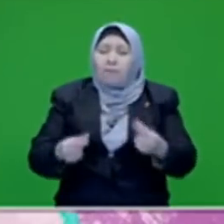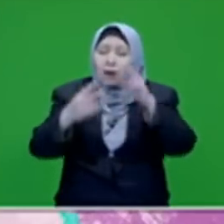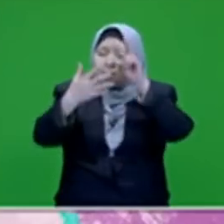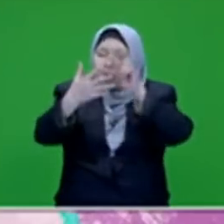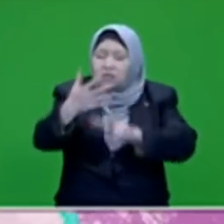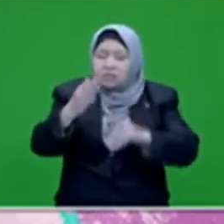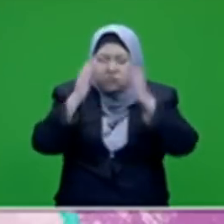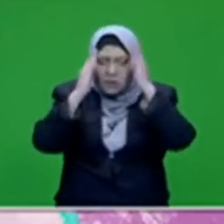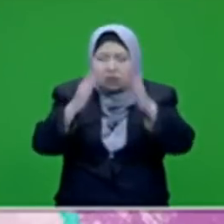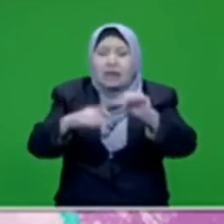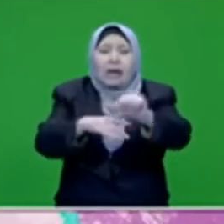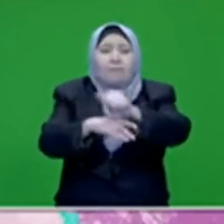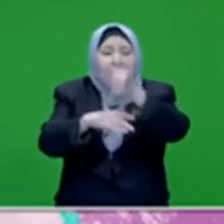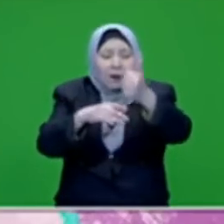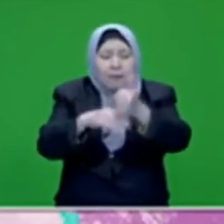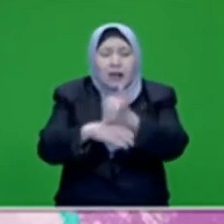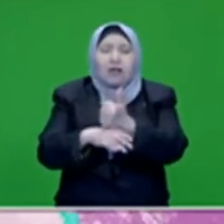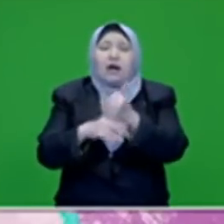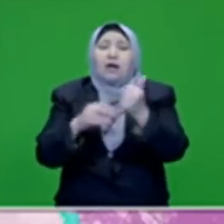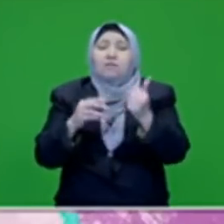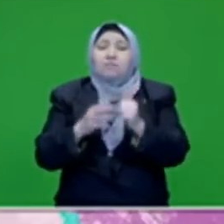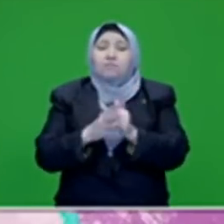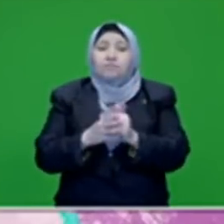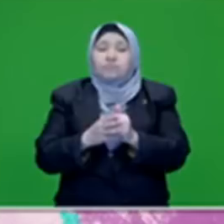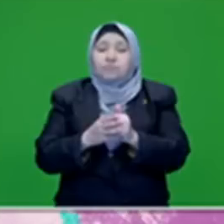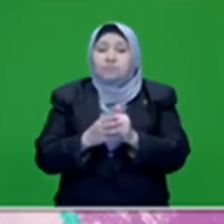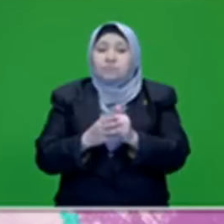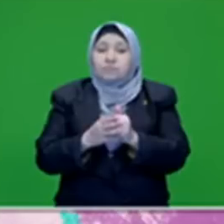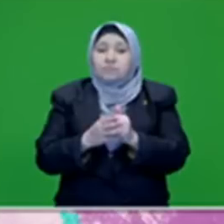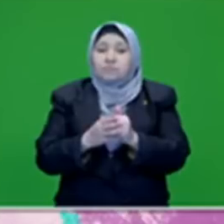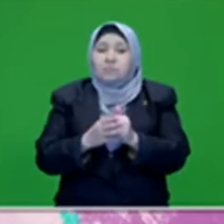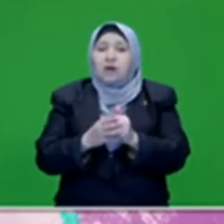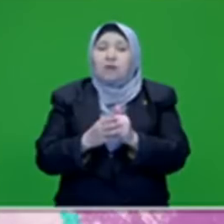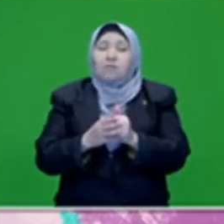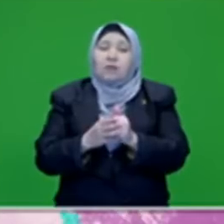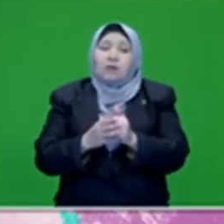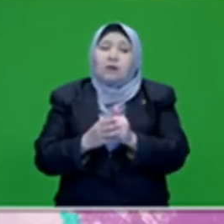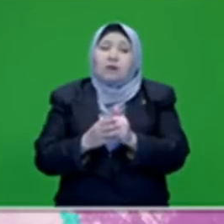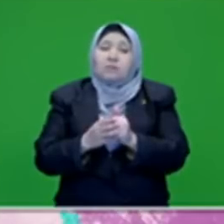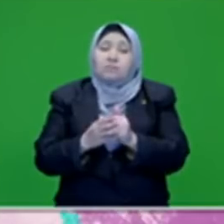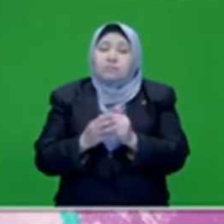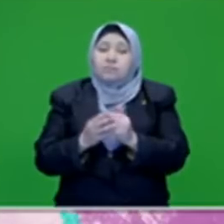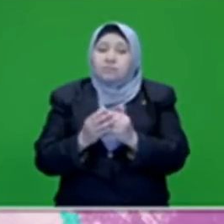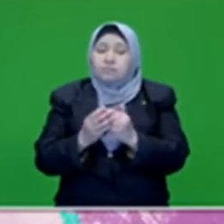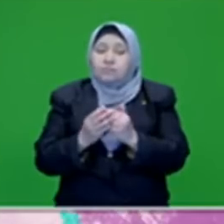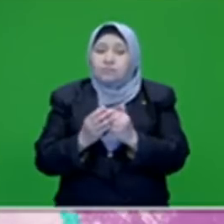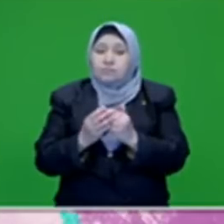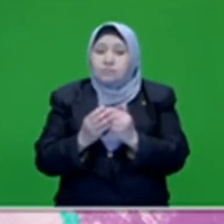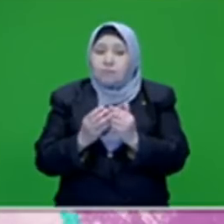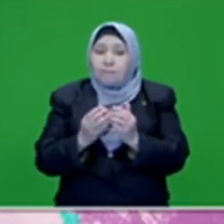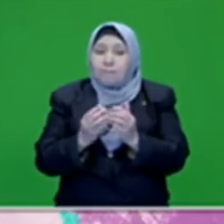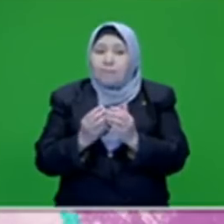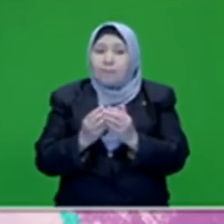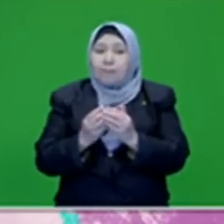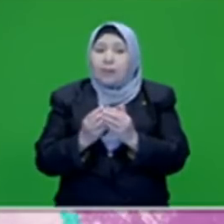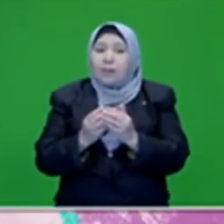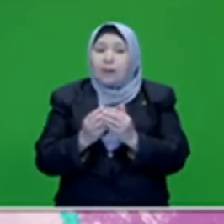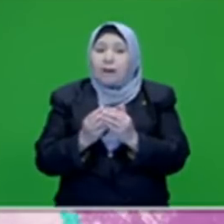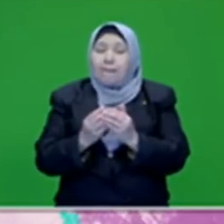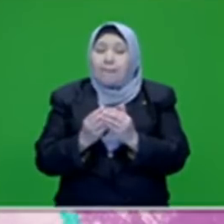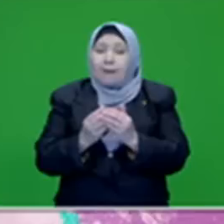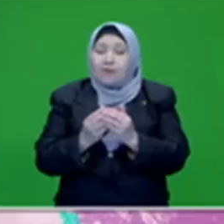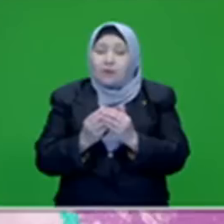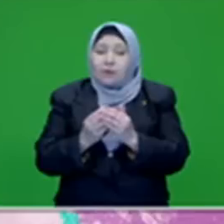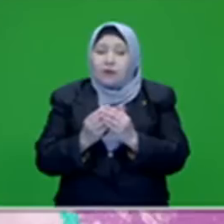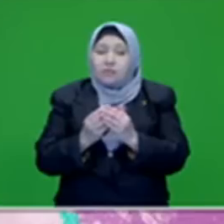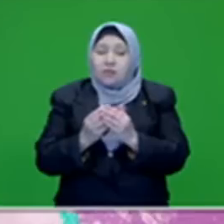dan mengamalkannya, ya Allah. Rabbana innana amanna faghfir lana dhunubana wa kaffir 'anna sayyi'atina wa tawaffana ma'al abrar. Rabbana